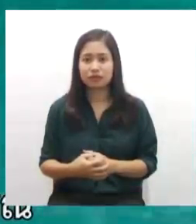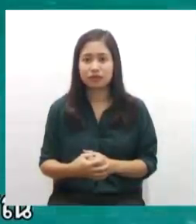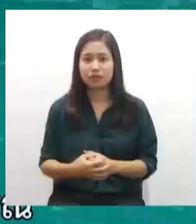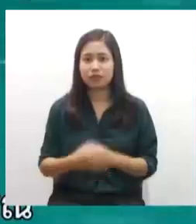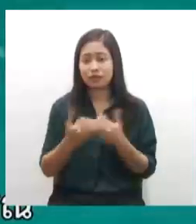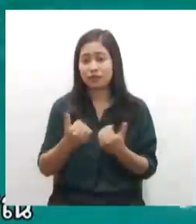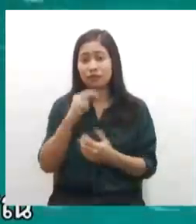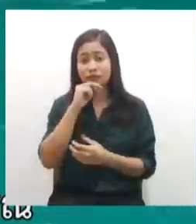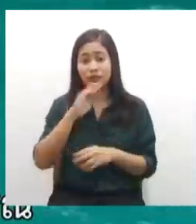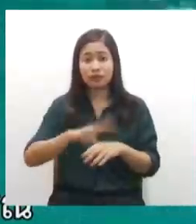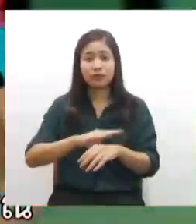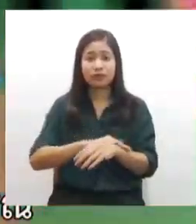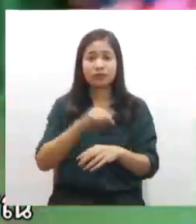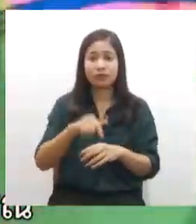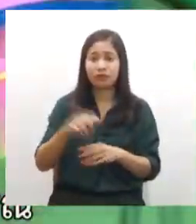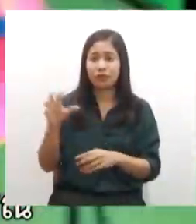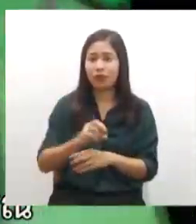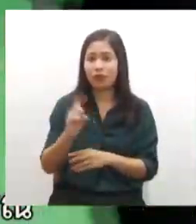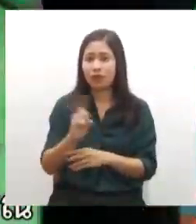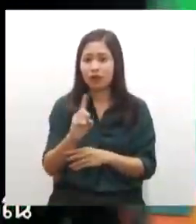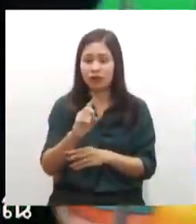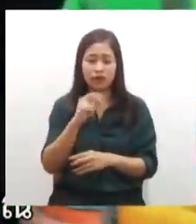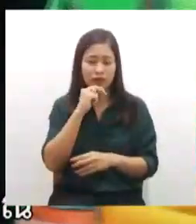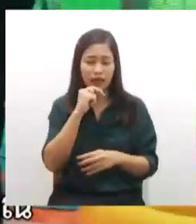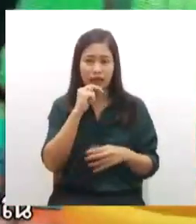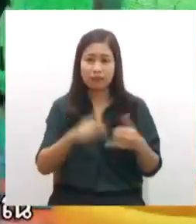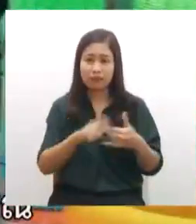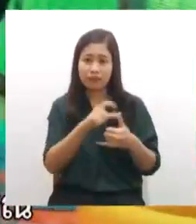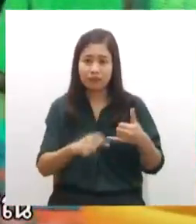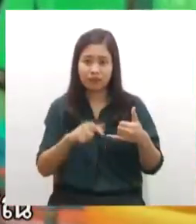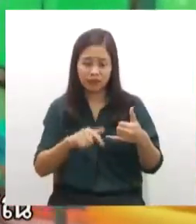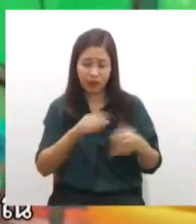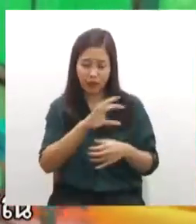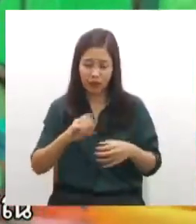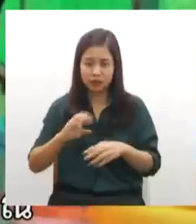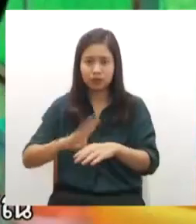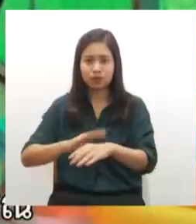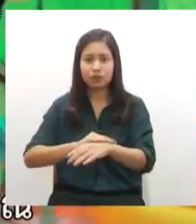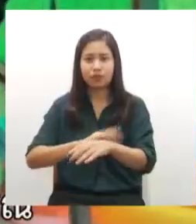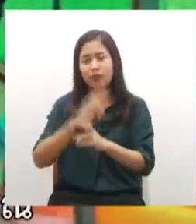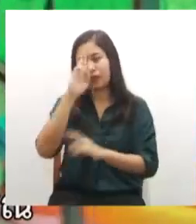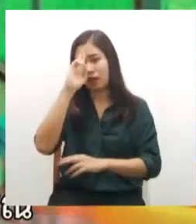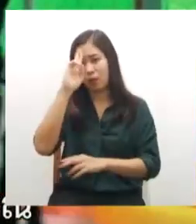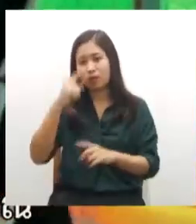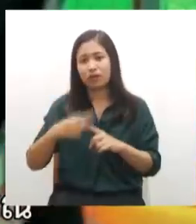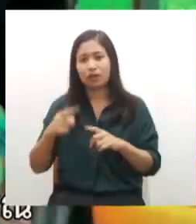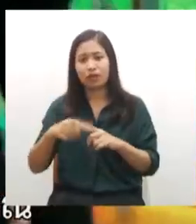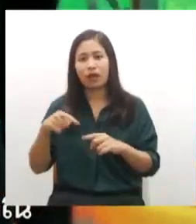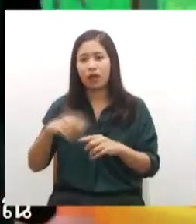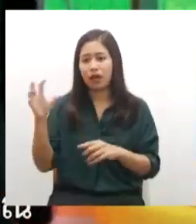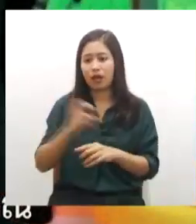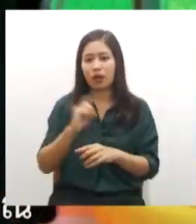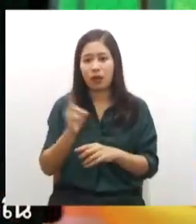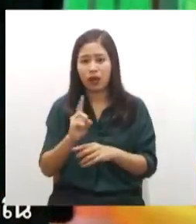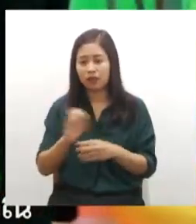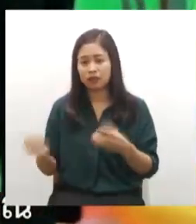บำบัดคือการนำคุณสมบัติของน้ำมาใช้ในการบำบัดรักษาโรคโดยอาศัยแรงลอยตั